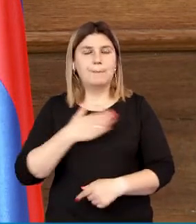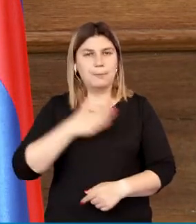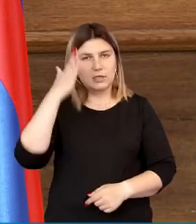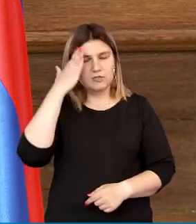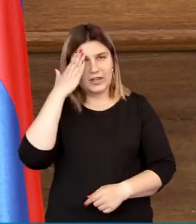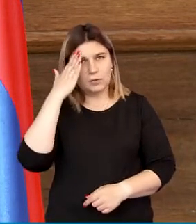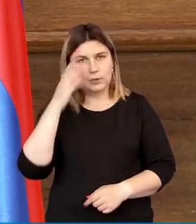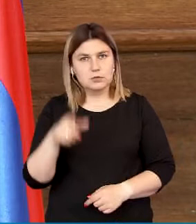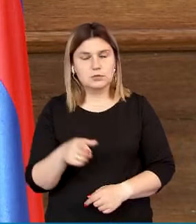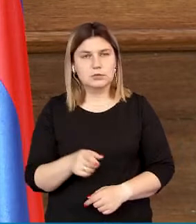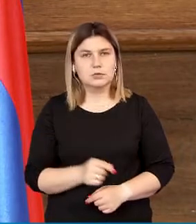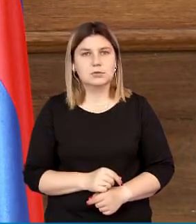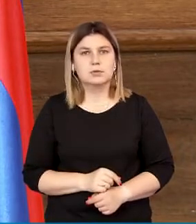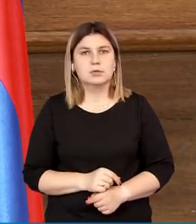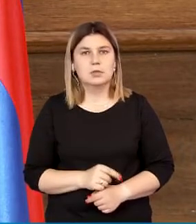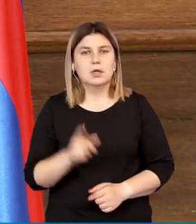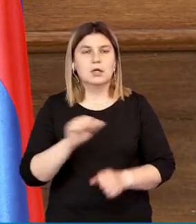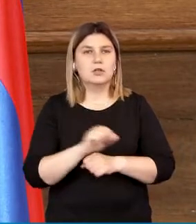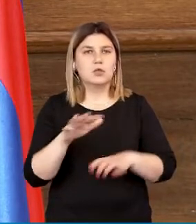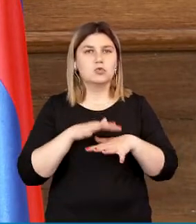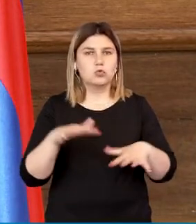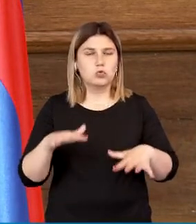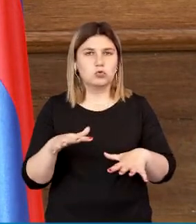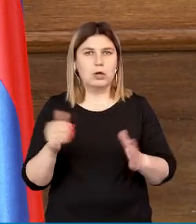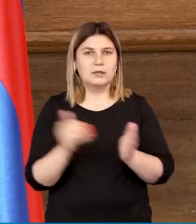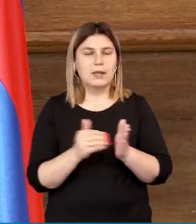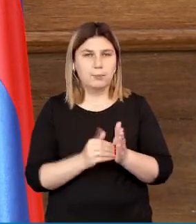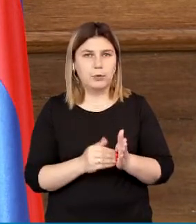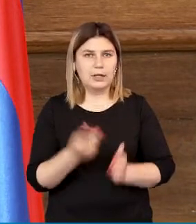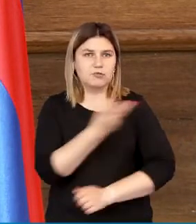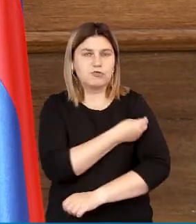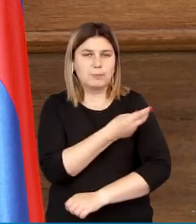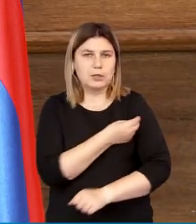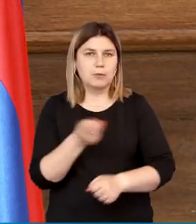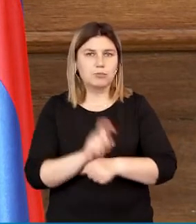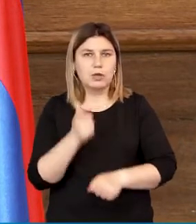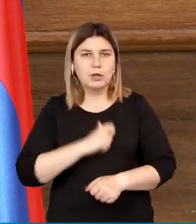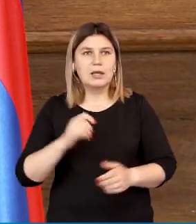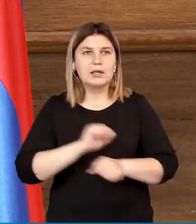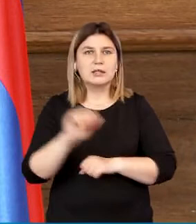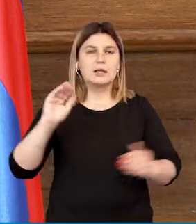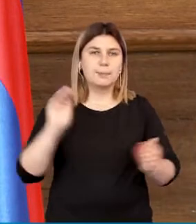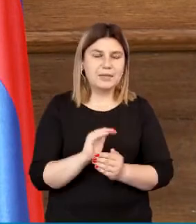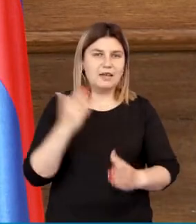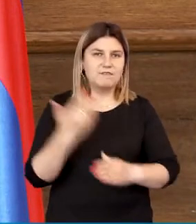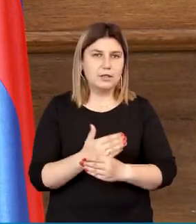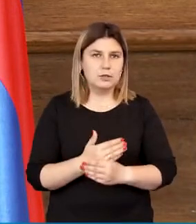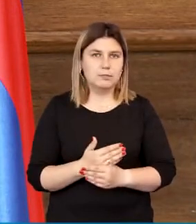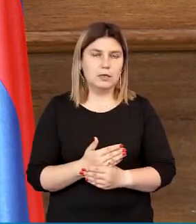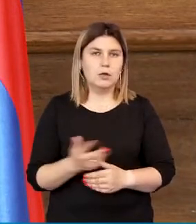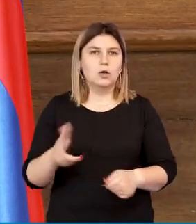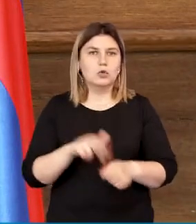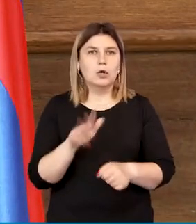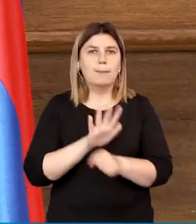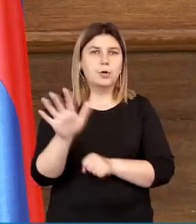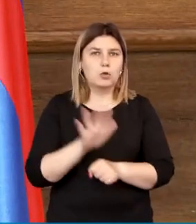że jest ogromne zapotrzebowanie na szczepionki, jest trochę mniej firm, które w tym roku produkują,